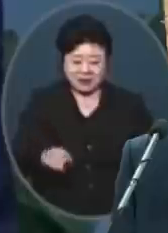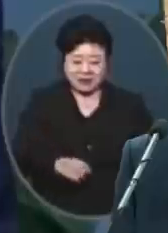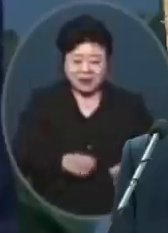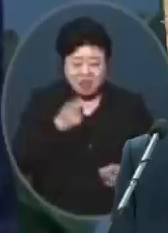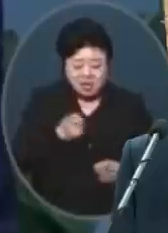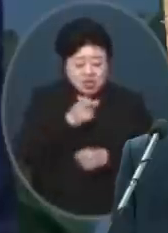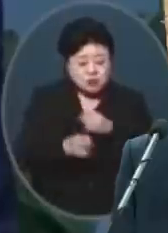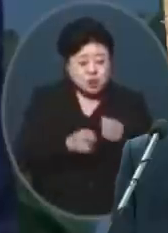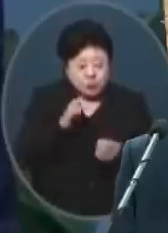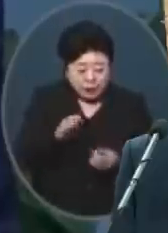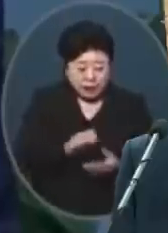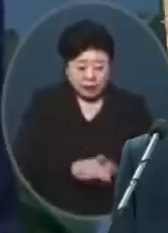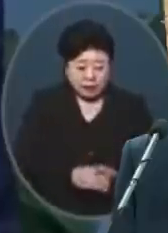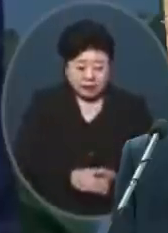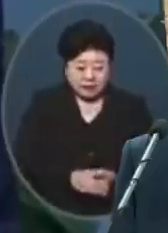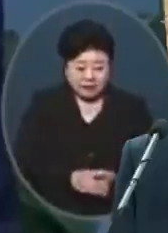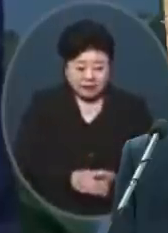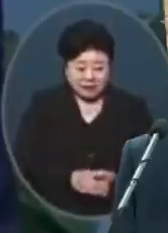20년 만에